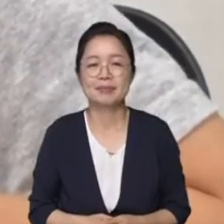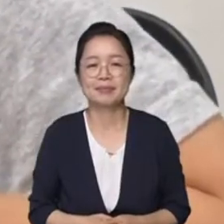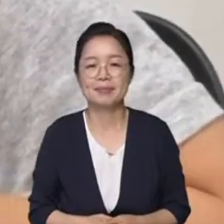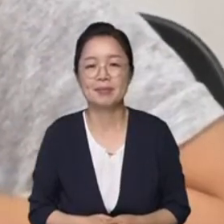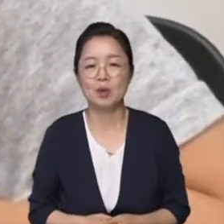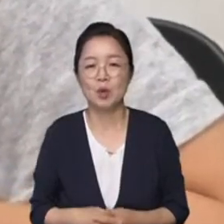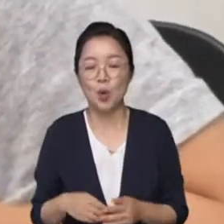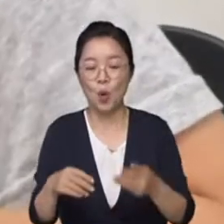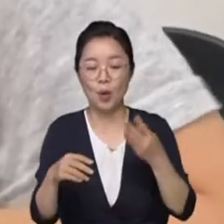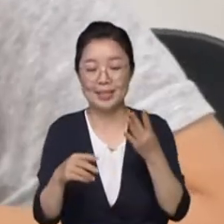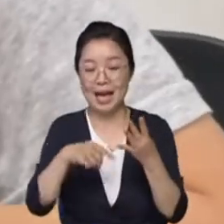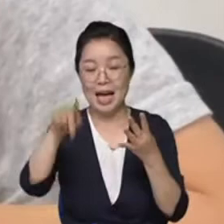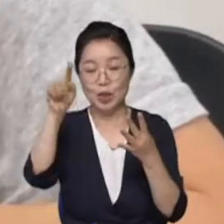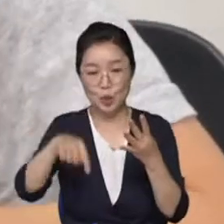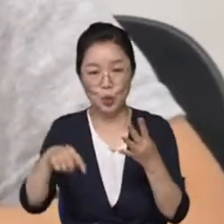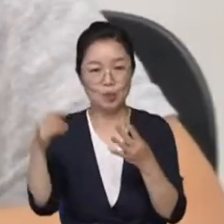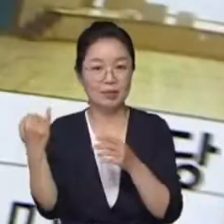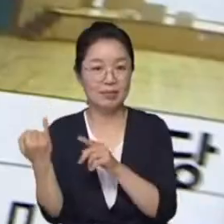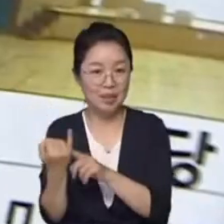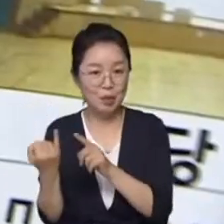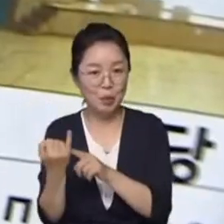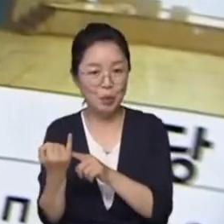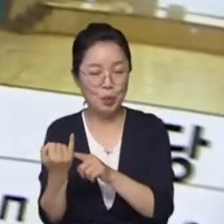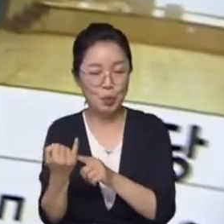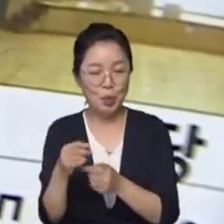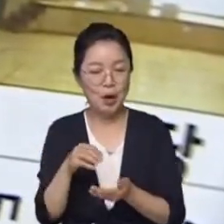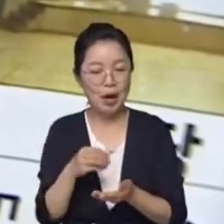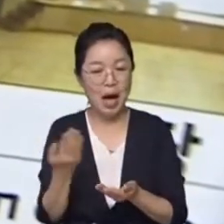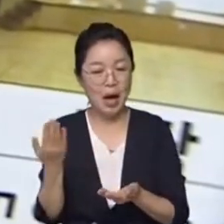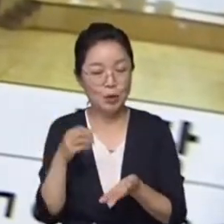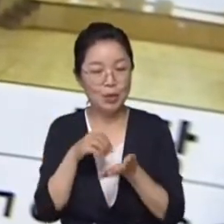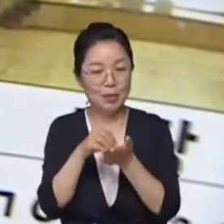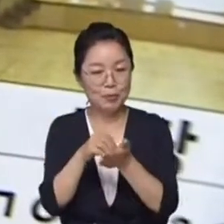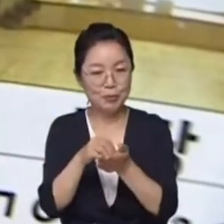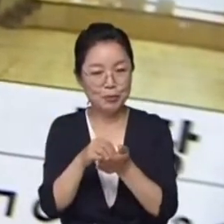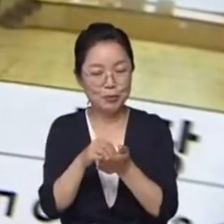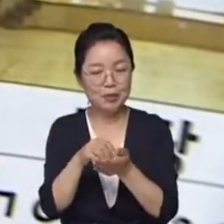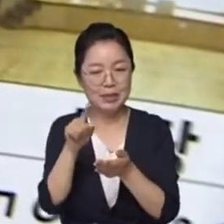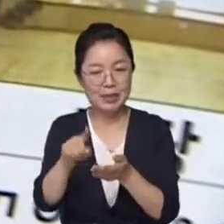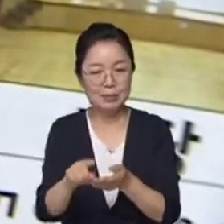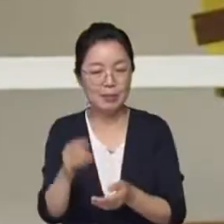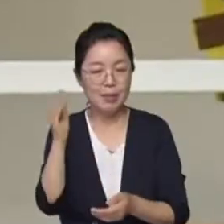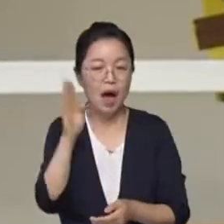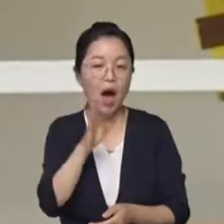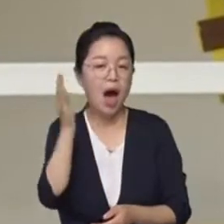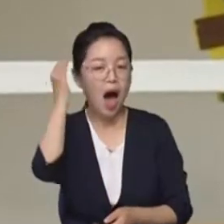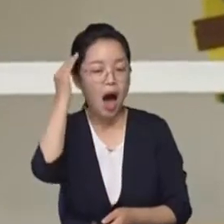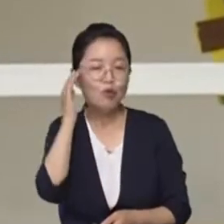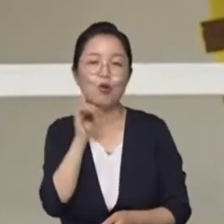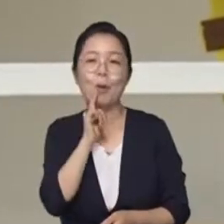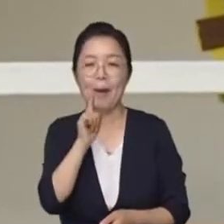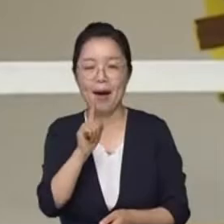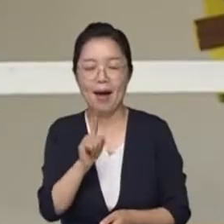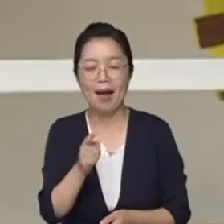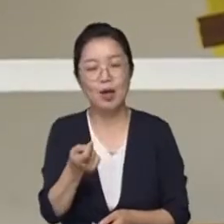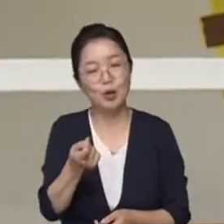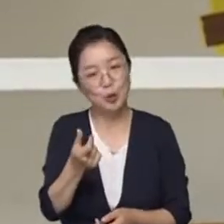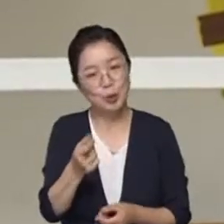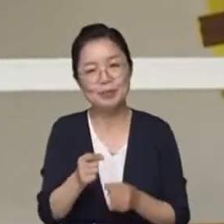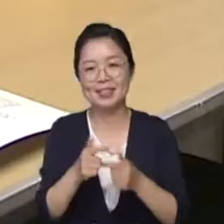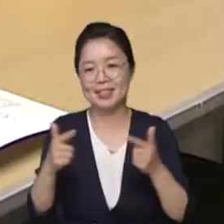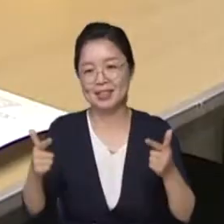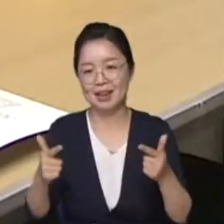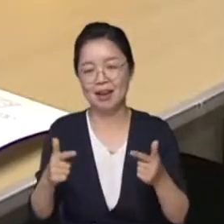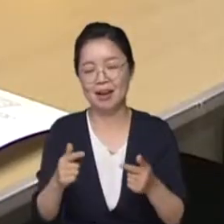알비나의 사촌 동생 올렉산드리아는 입학 일주일 만에 한국말이 부쩍 늘었습니다. 하지만 친구들을 사귀기엔 아직